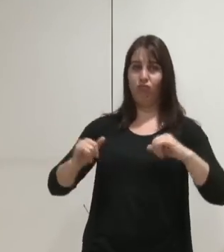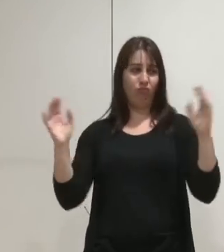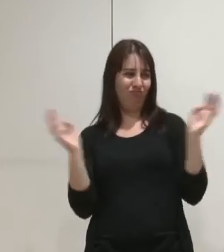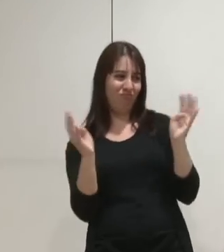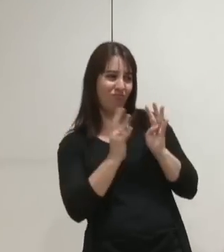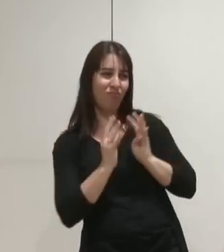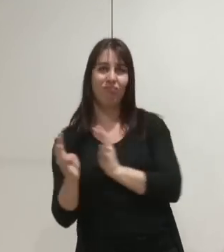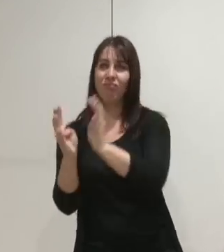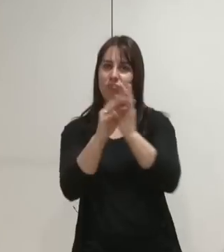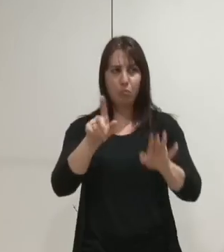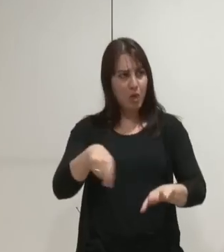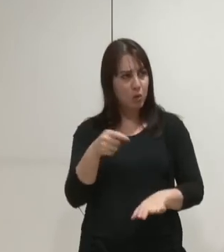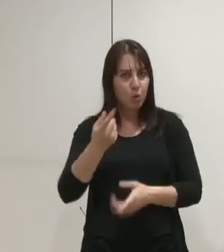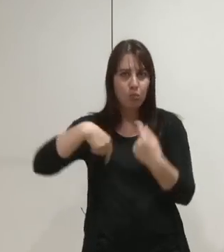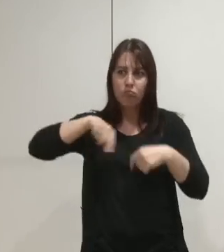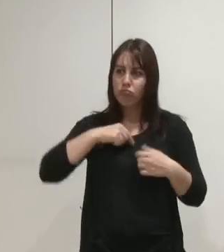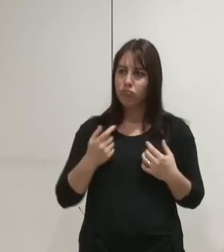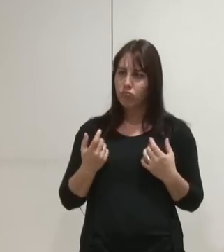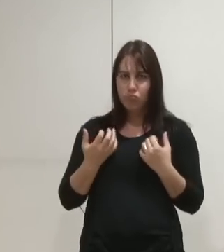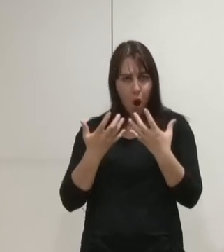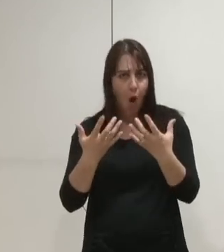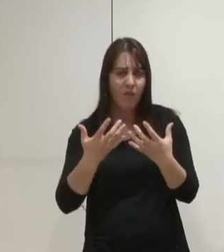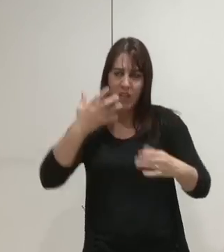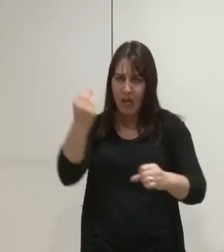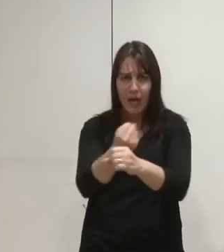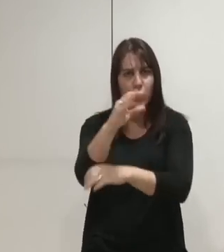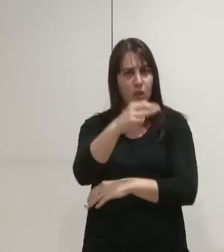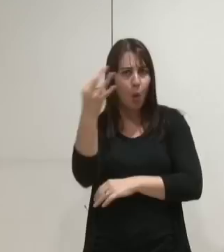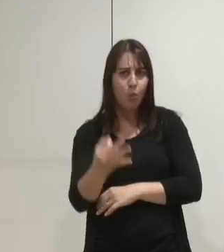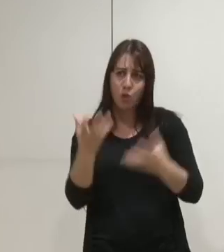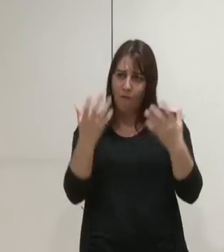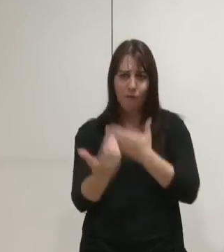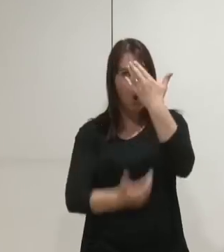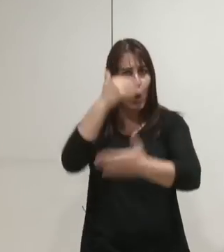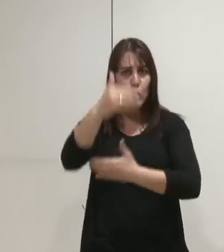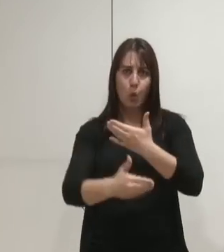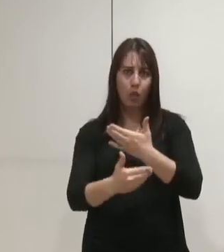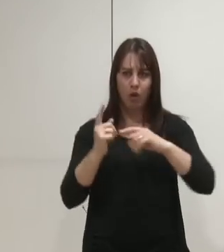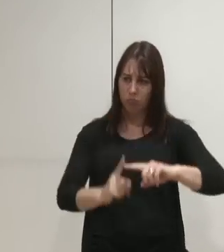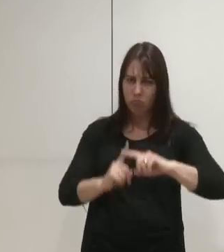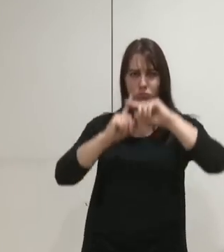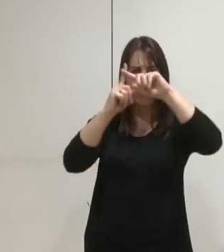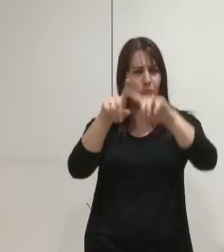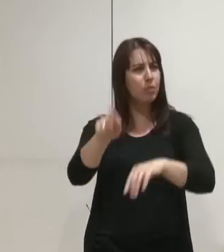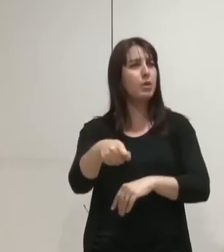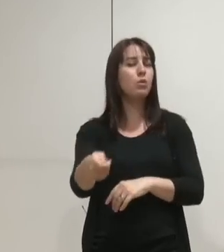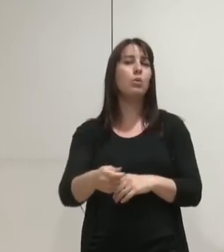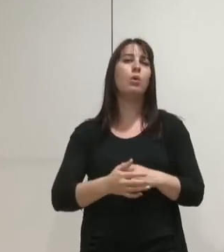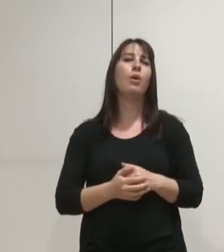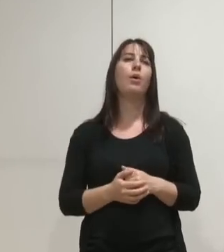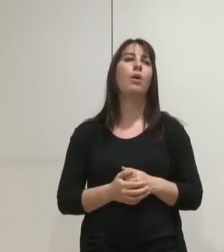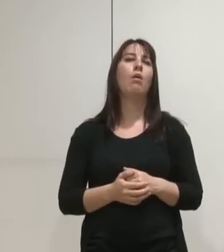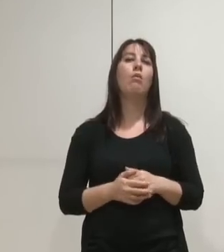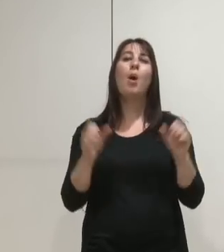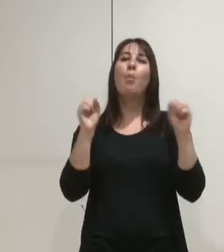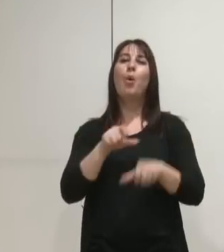évidemment nous souhaitons la pleine réussite à cette manifestation parce que si ça peut être un moment